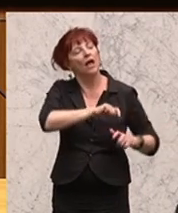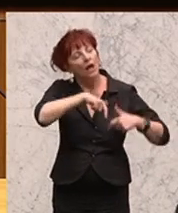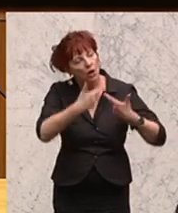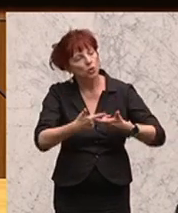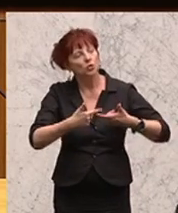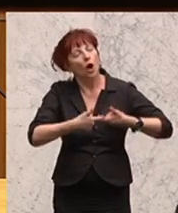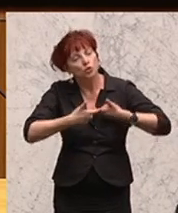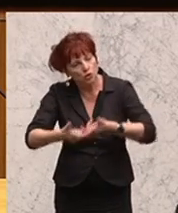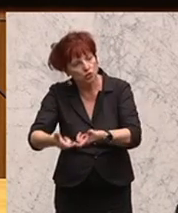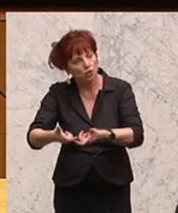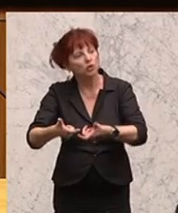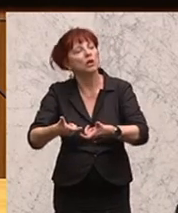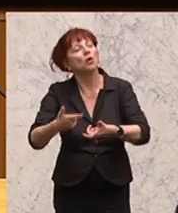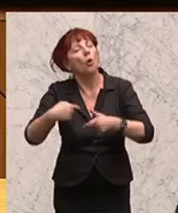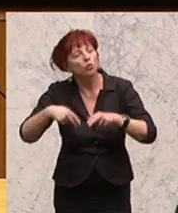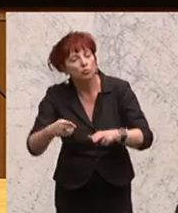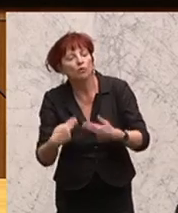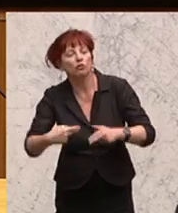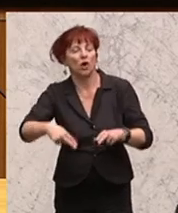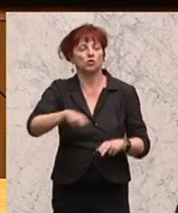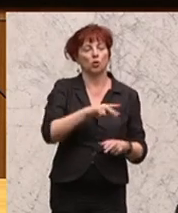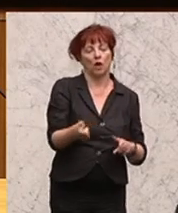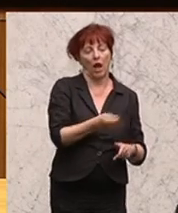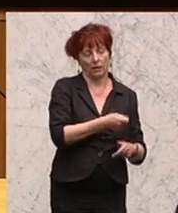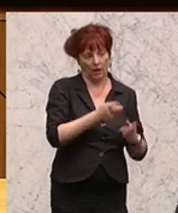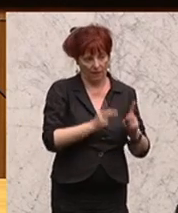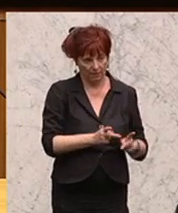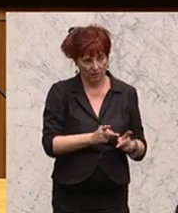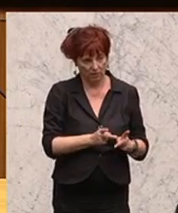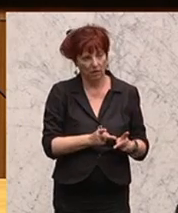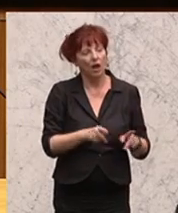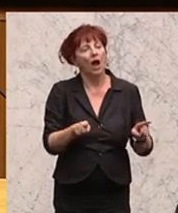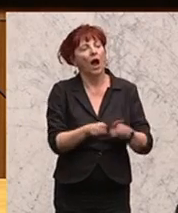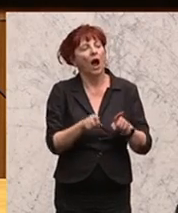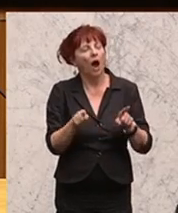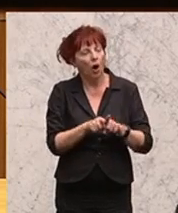Einlagenrückgewähr stattfinden kann, wird wieder eingefangen. Die Verschiebung des Inkrafttretens